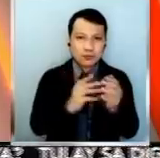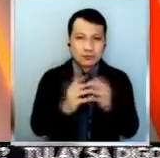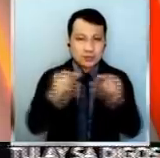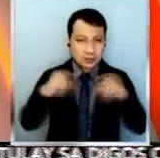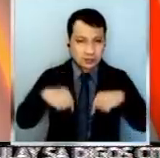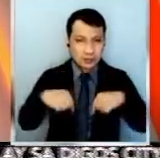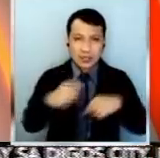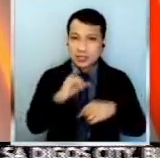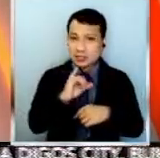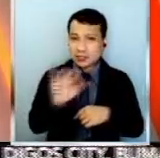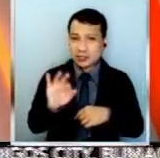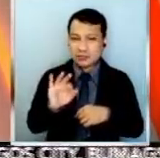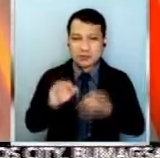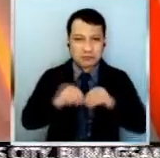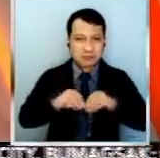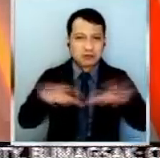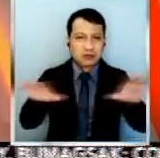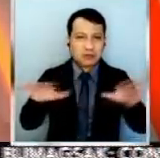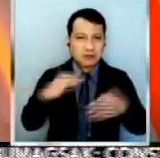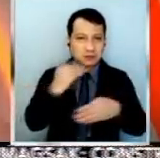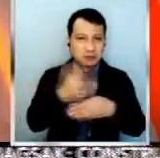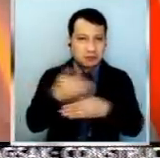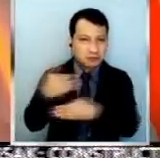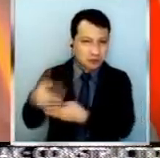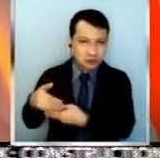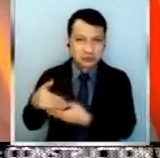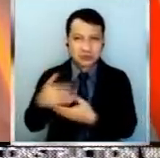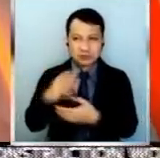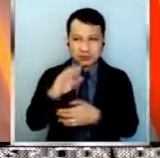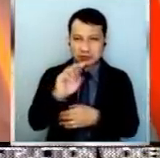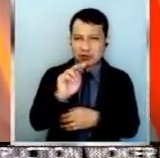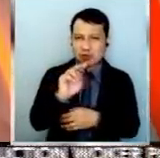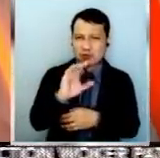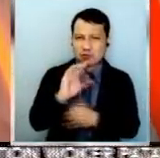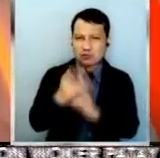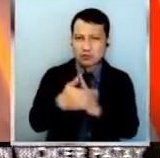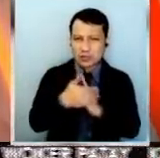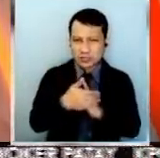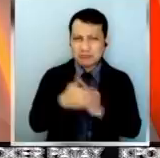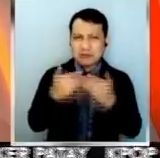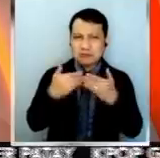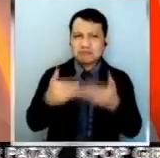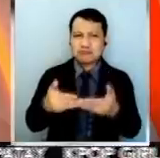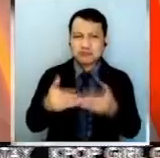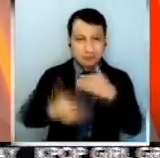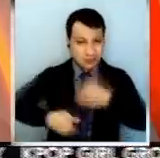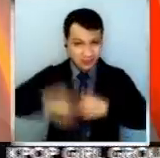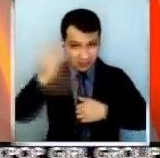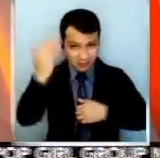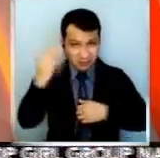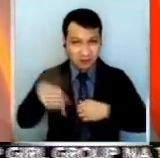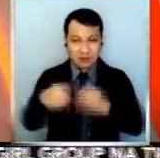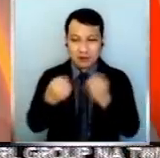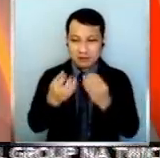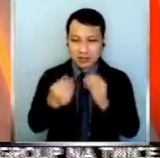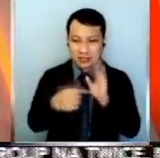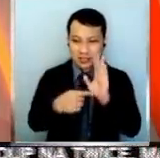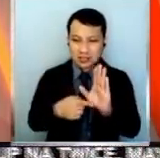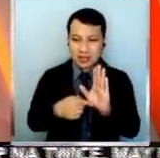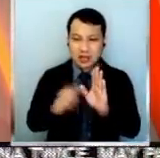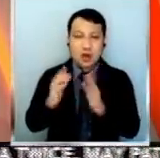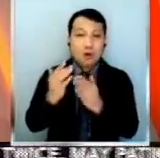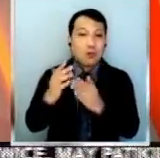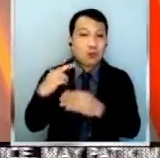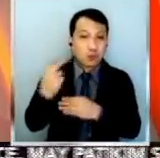ng pangmalawakan na community quarantine restriction, patuloy pa rin pong tataas ang mga kaso hanggang sa